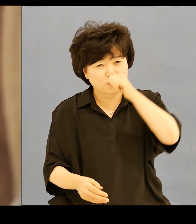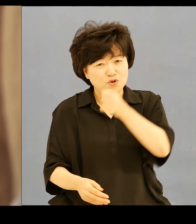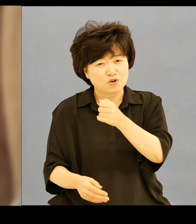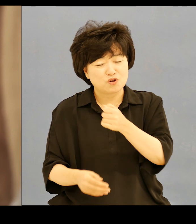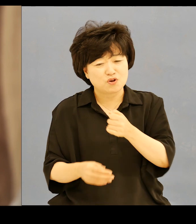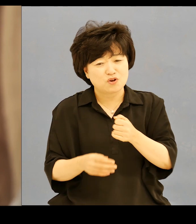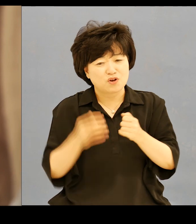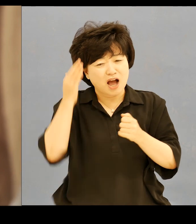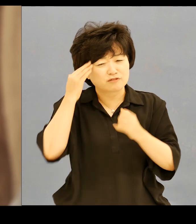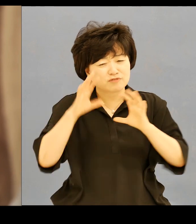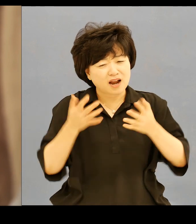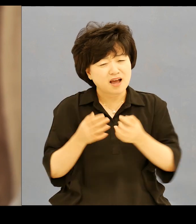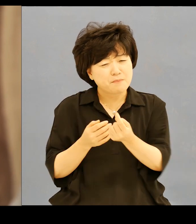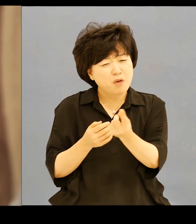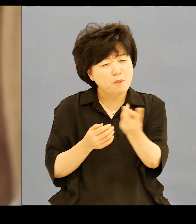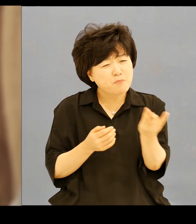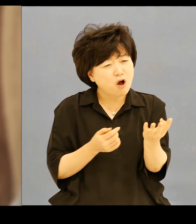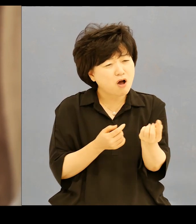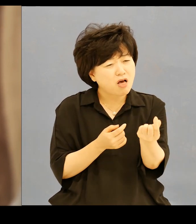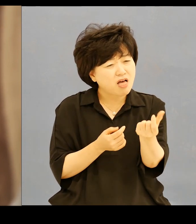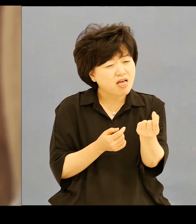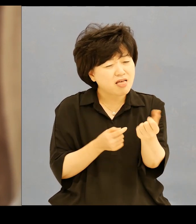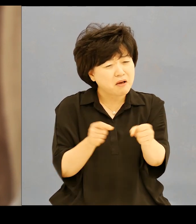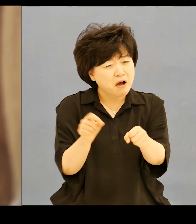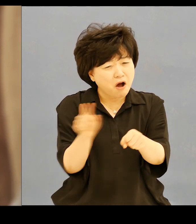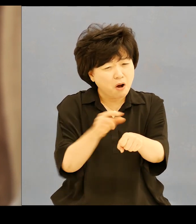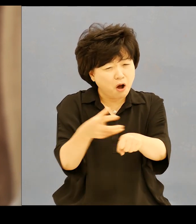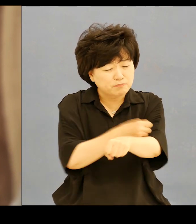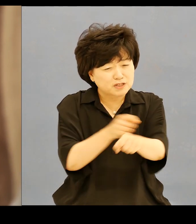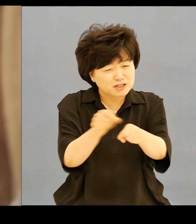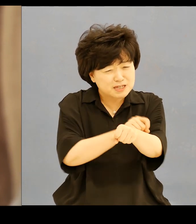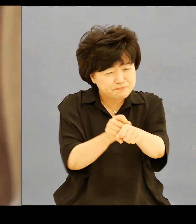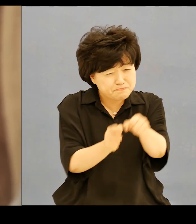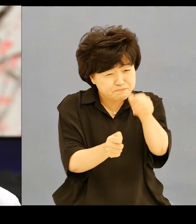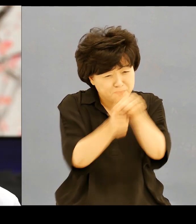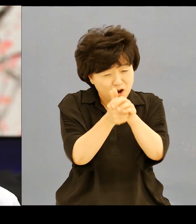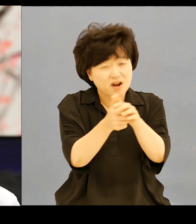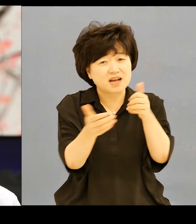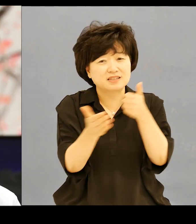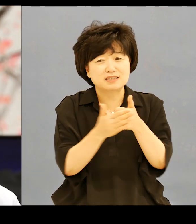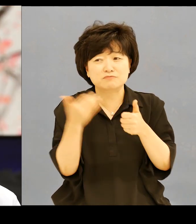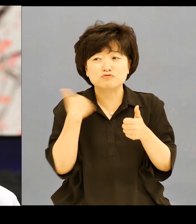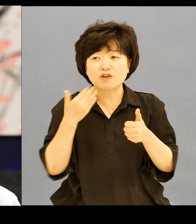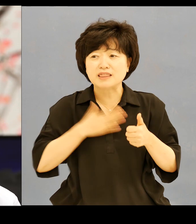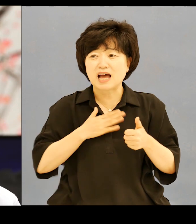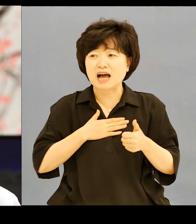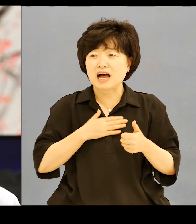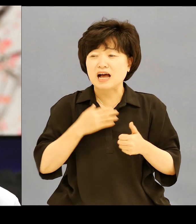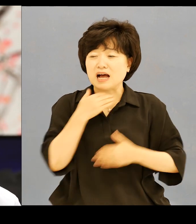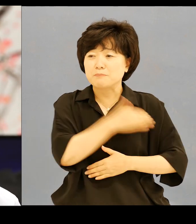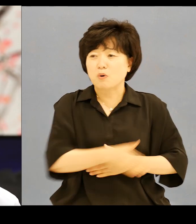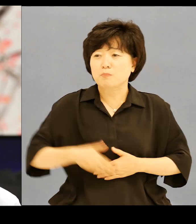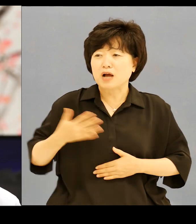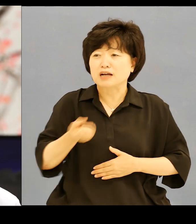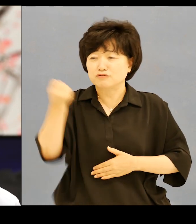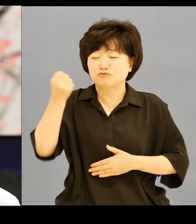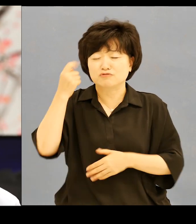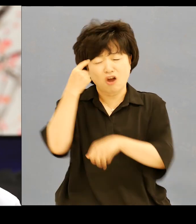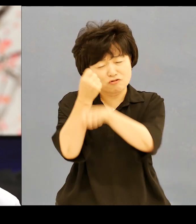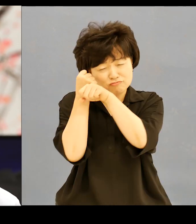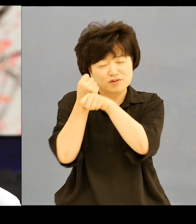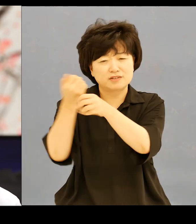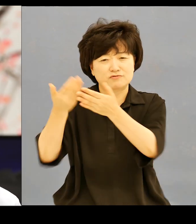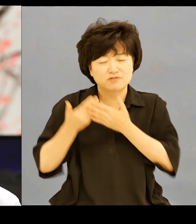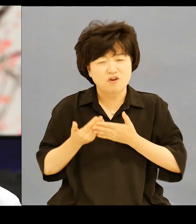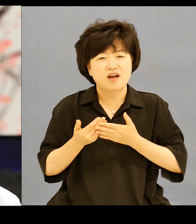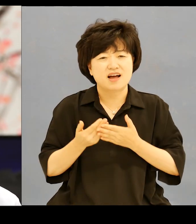우리나라에서 몇 명 없다고 해도 엄청 특별하니까 누가 연구해 주겠지 막 그런 생각도 하고 하루